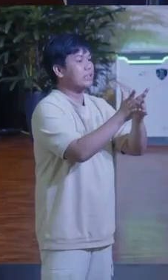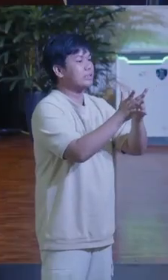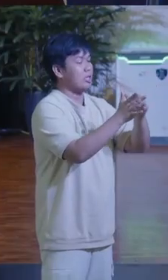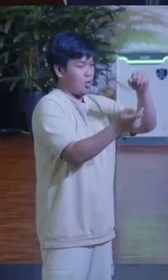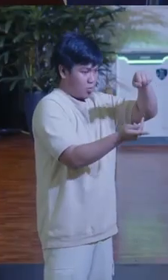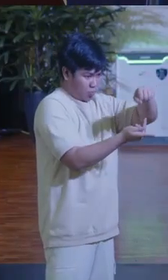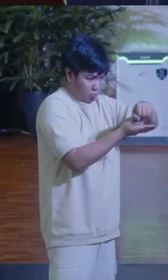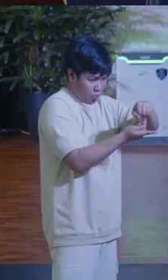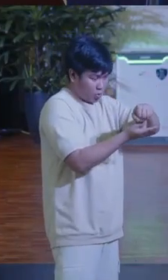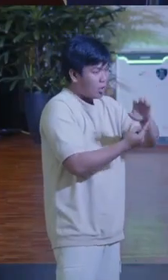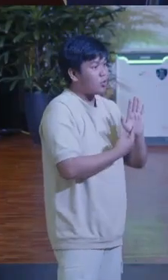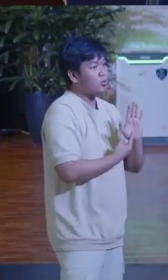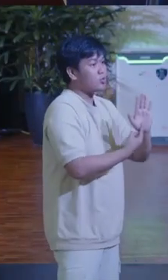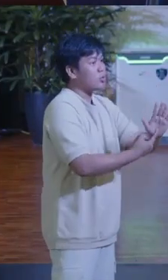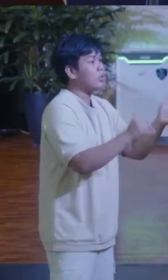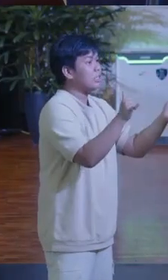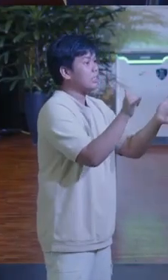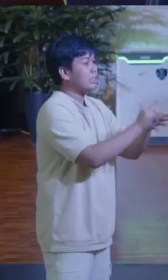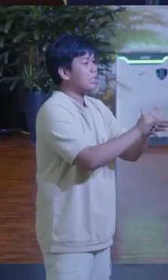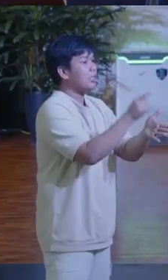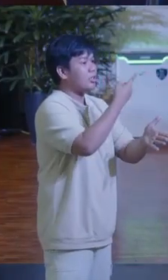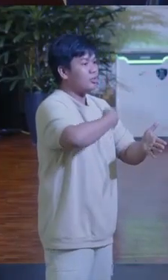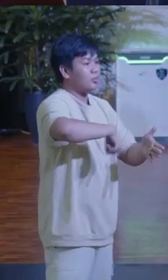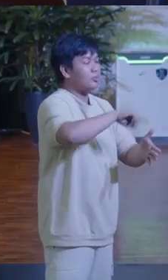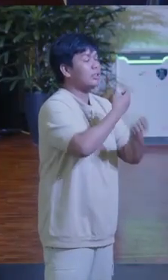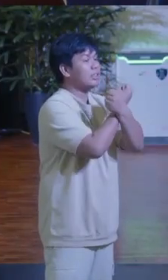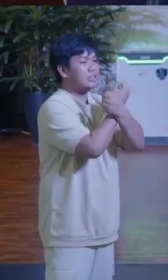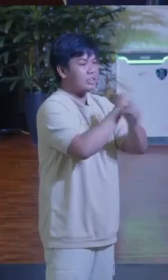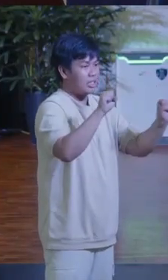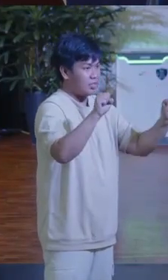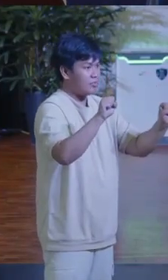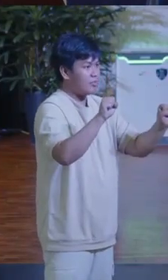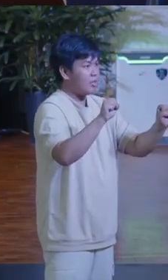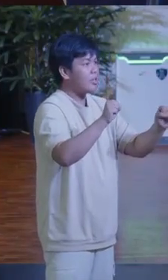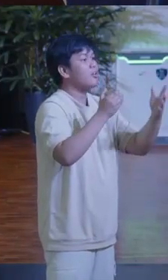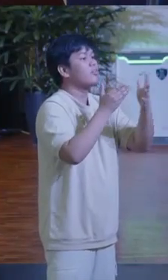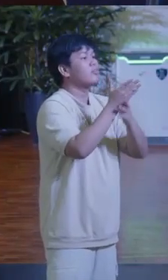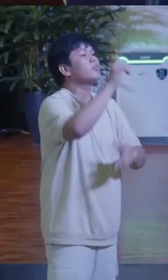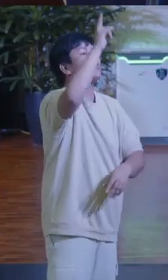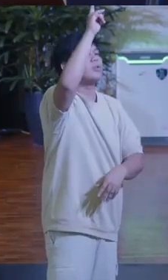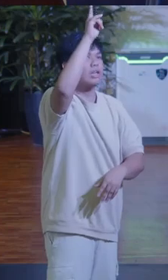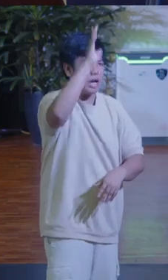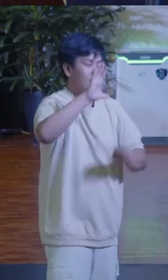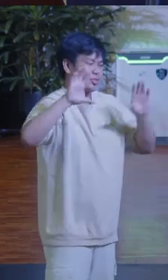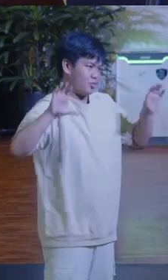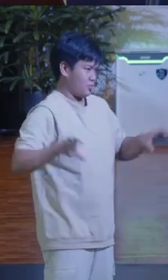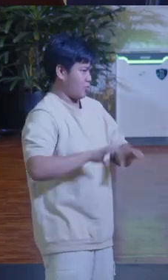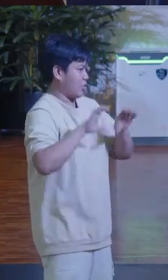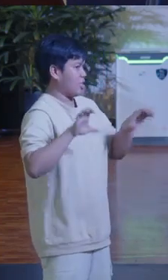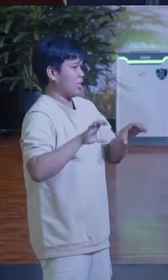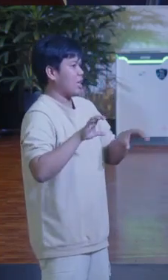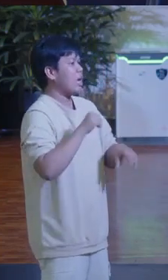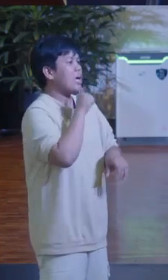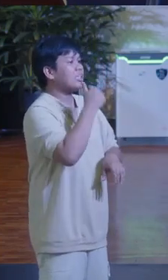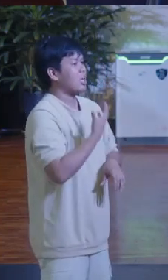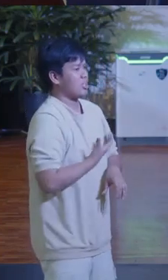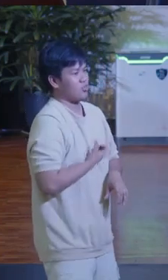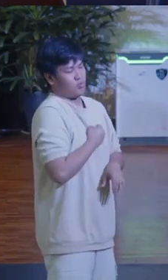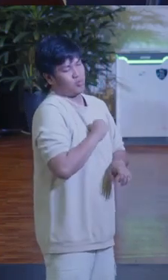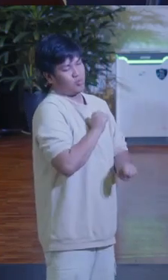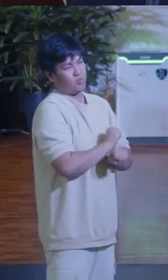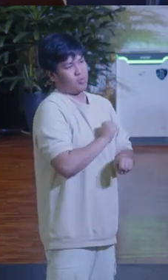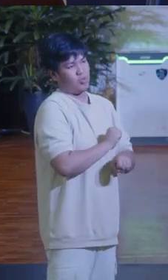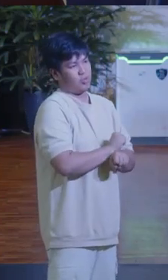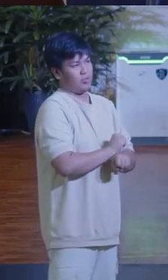Biblia ay salvation by divine accomplishment. Yan po ang pinaglalaban ni